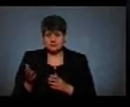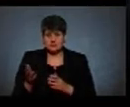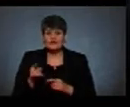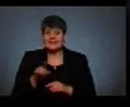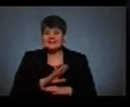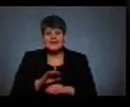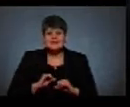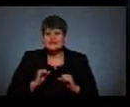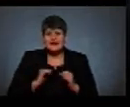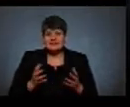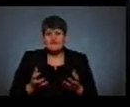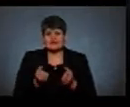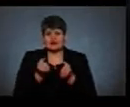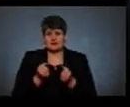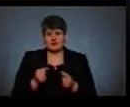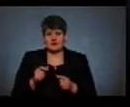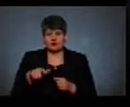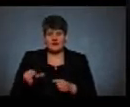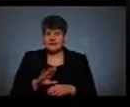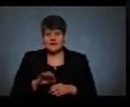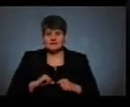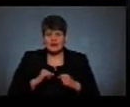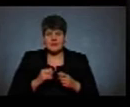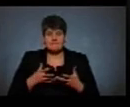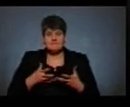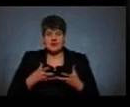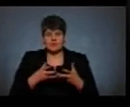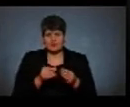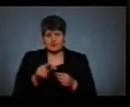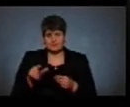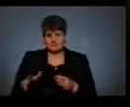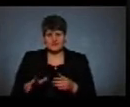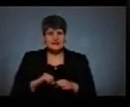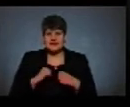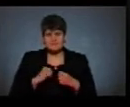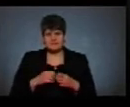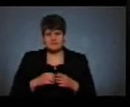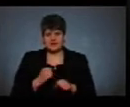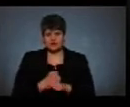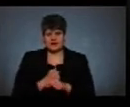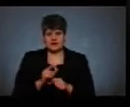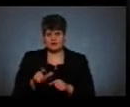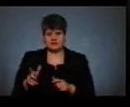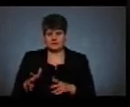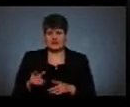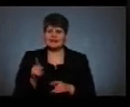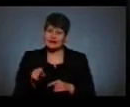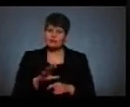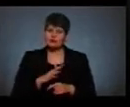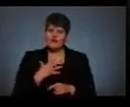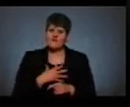не старалися втримати людей, вони не старалися переконати людей, вони не старалися якось з людьми працювати. Для них було важливо